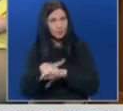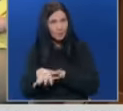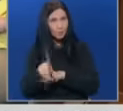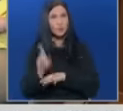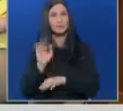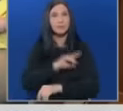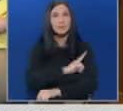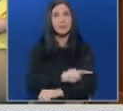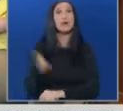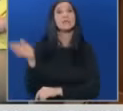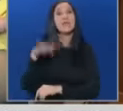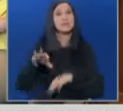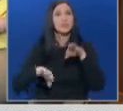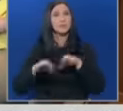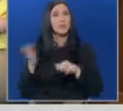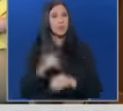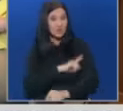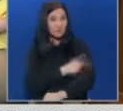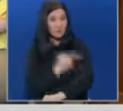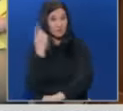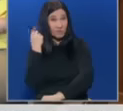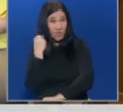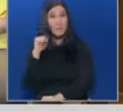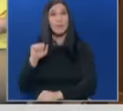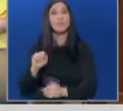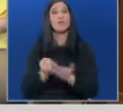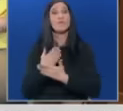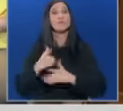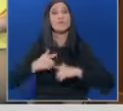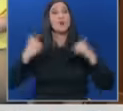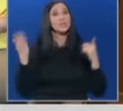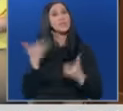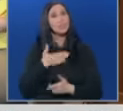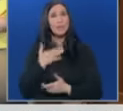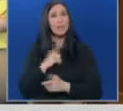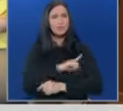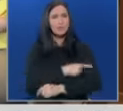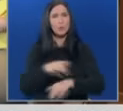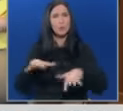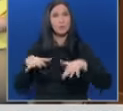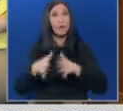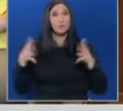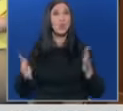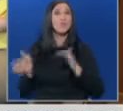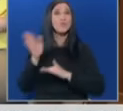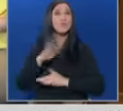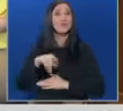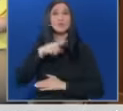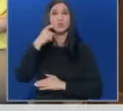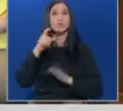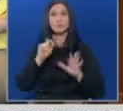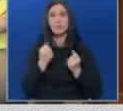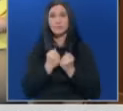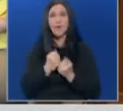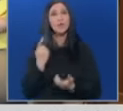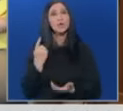ще бъде в сила на следващите избори, беше в сила вчера, партия Нова демокрация вече щеше да има силно парламентарно мнозинство с над 170 места. Считам